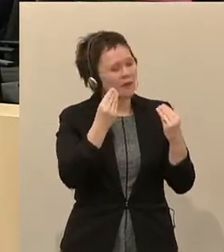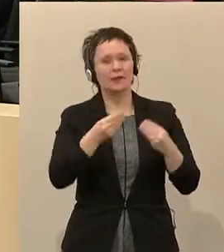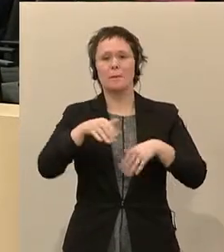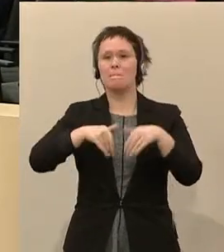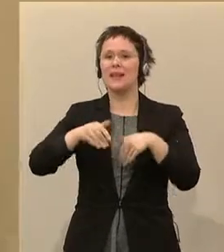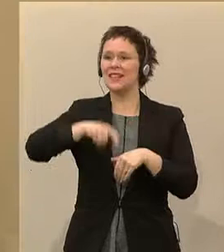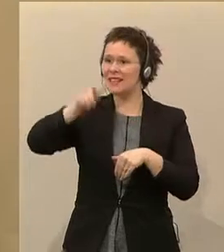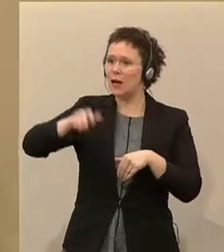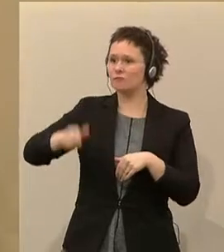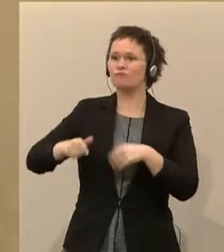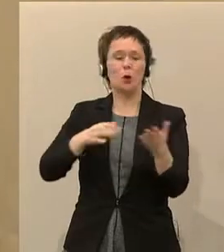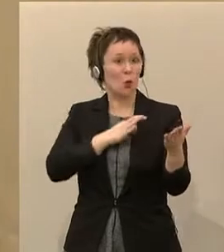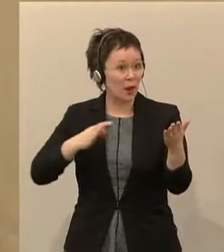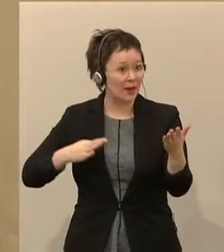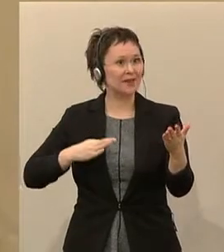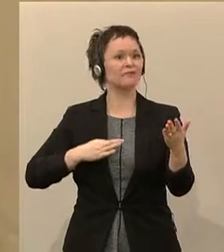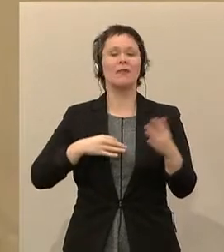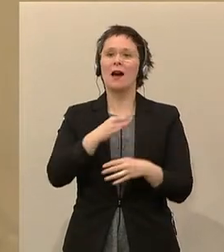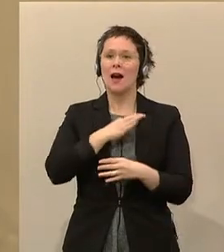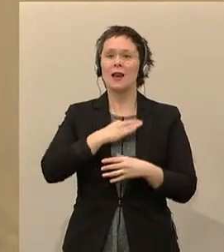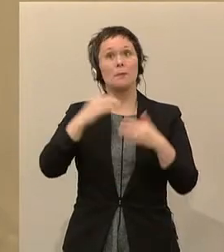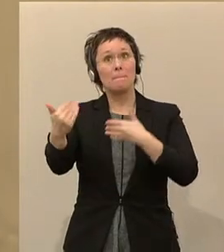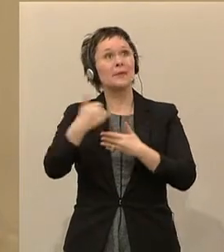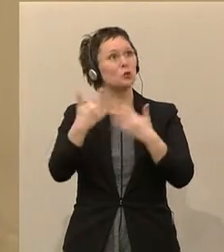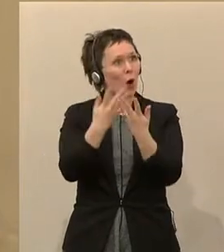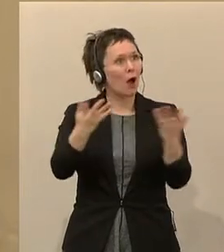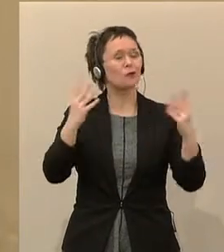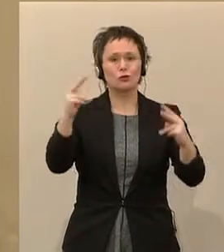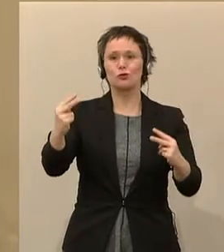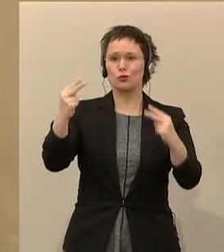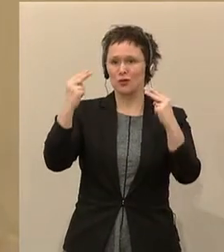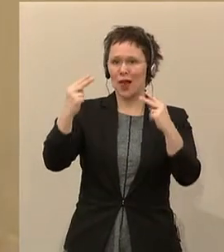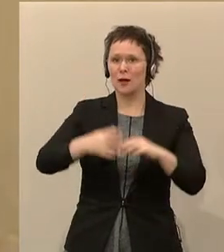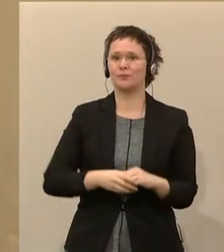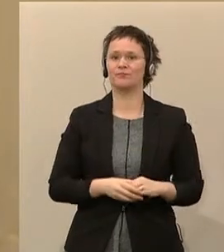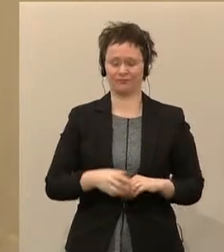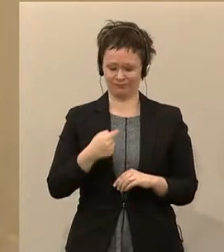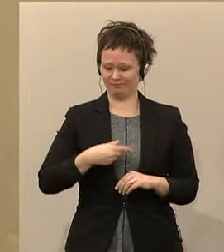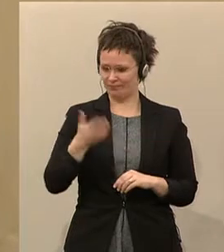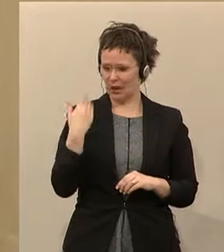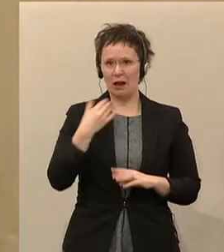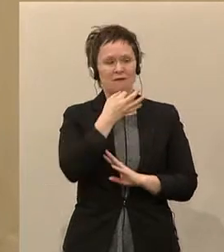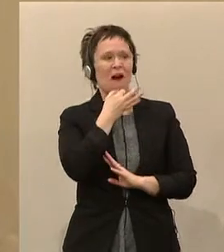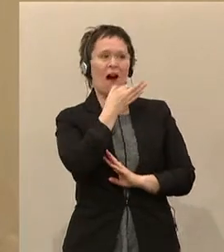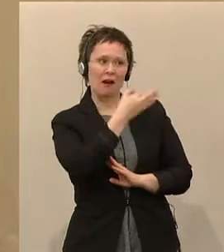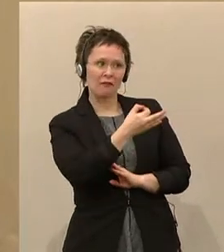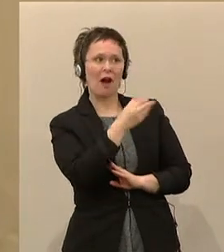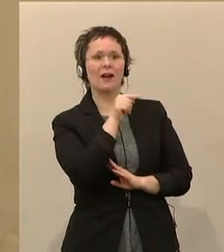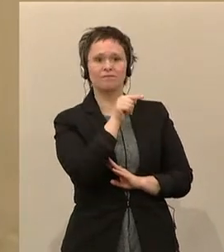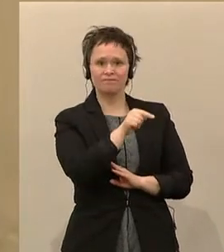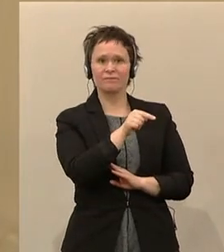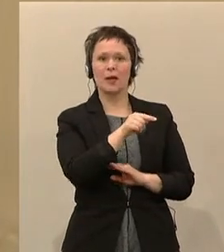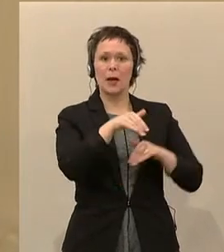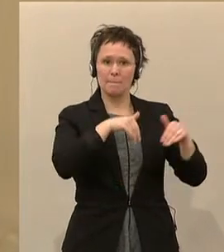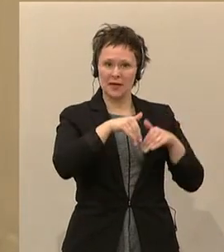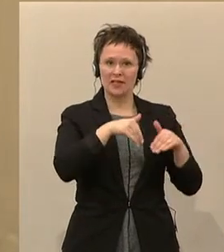Besucher, liebe Zuseherinnen und Zuseher. Ich habe an den Innenminister eine Anfrage gestellt zum Fall Friedrich F., der im